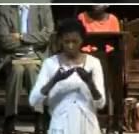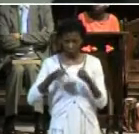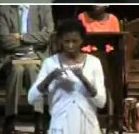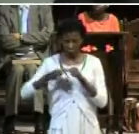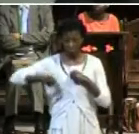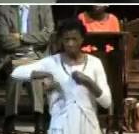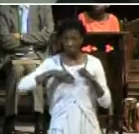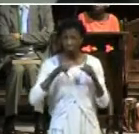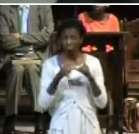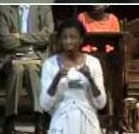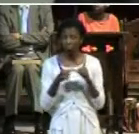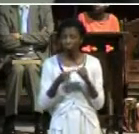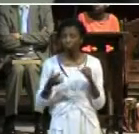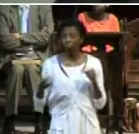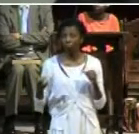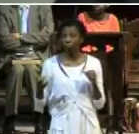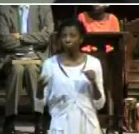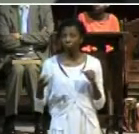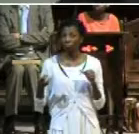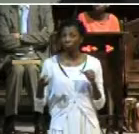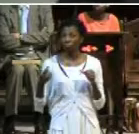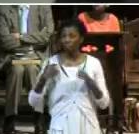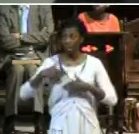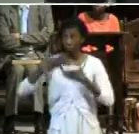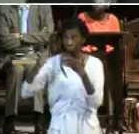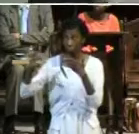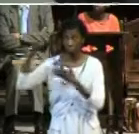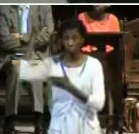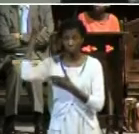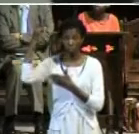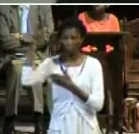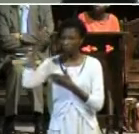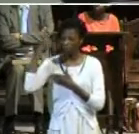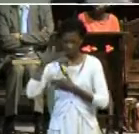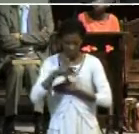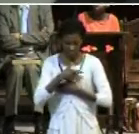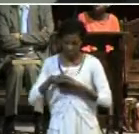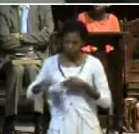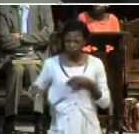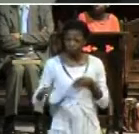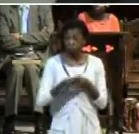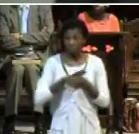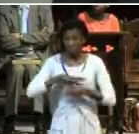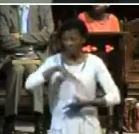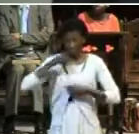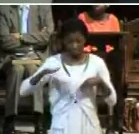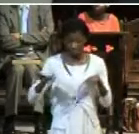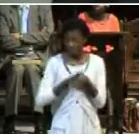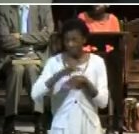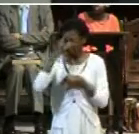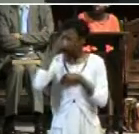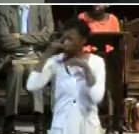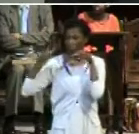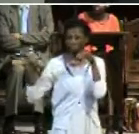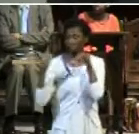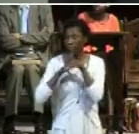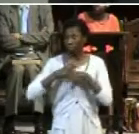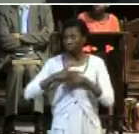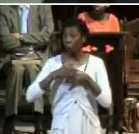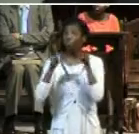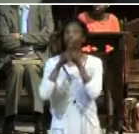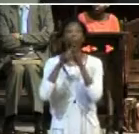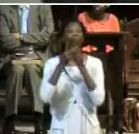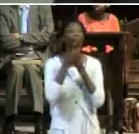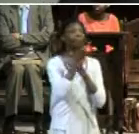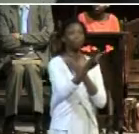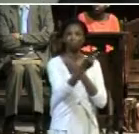faire. Vous allez aimer Dieu de tout votre cœur, de toute votre âme et de toute votre pensée. Et votre prochain